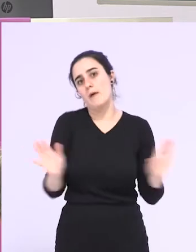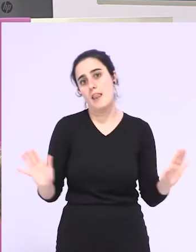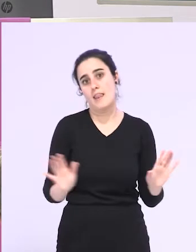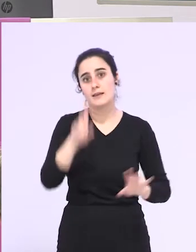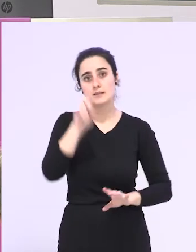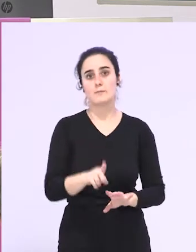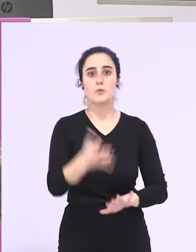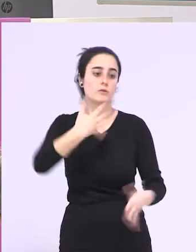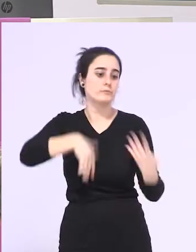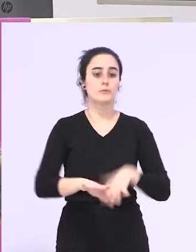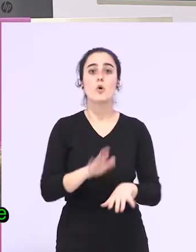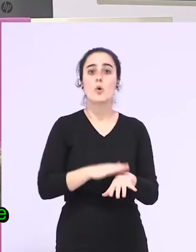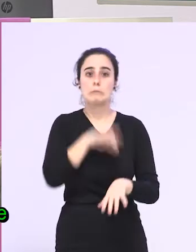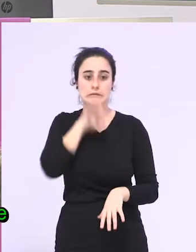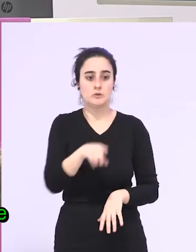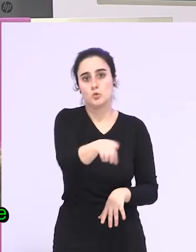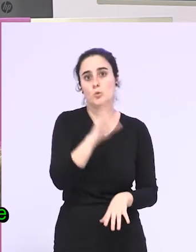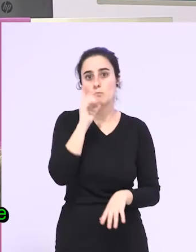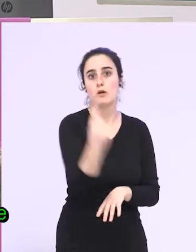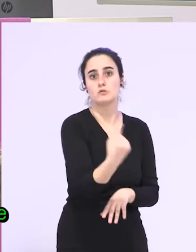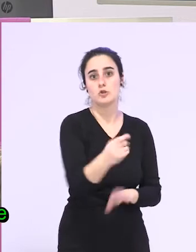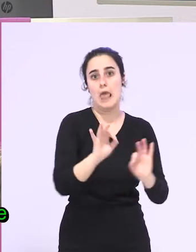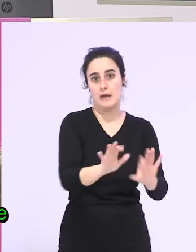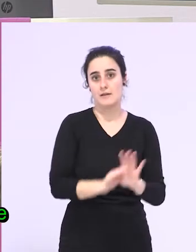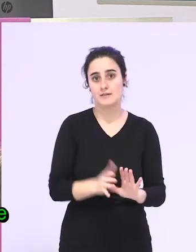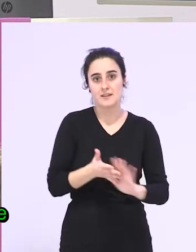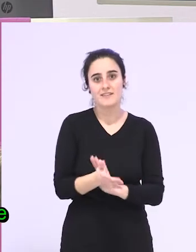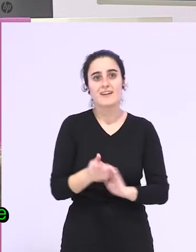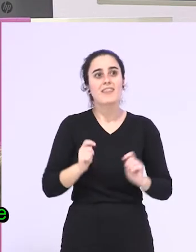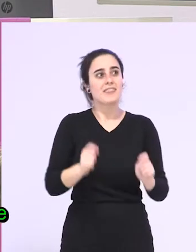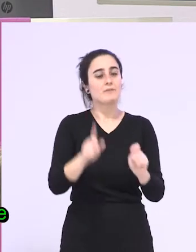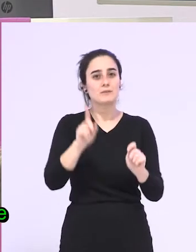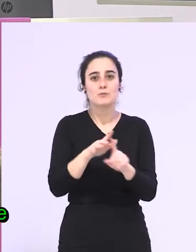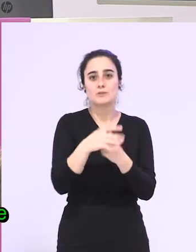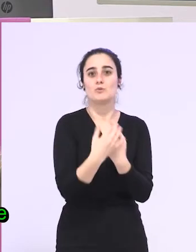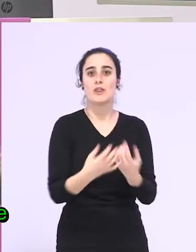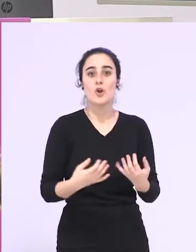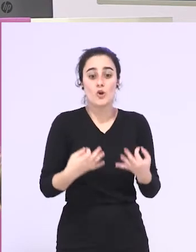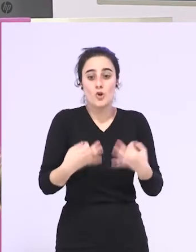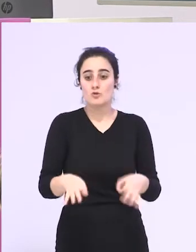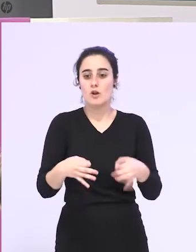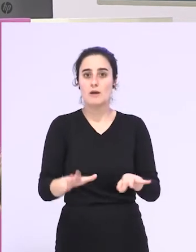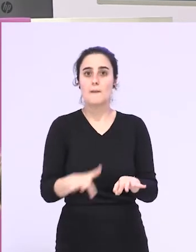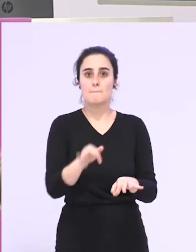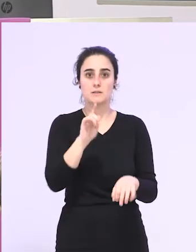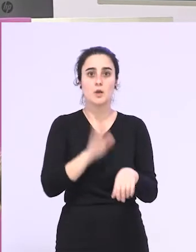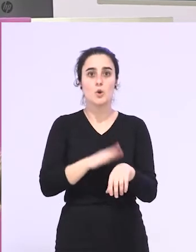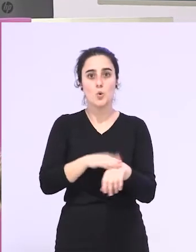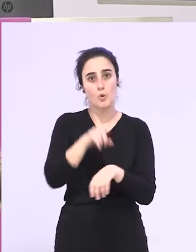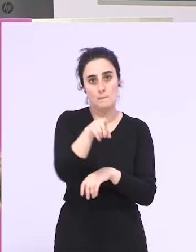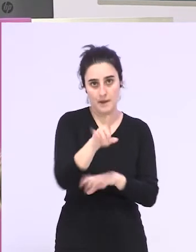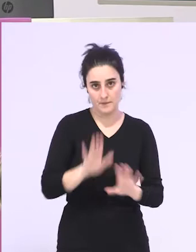saiestea zure ardura dala, ez? Ordu nola da diskurso bat naturalizatzaile eta liberean kulpabilizatzailea, ez?